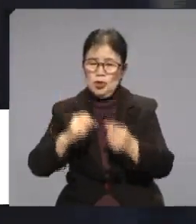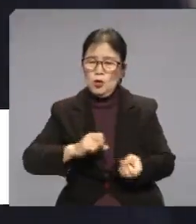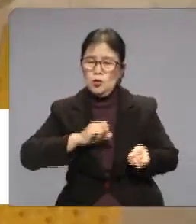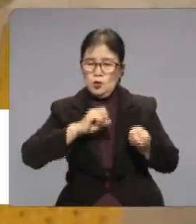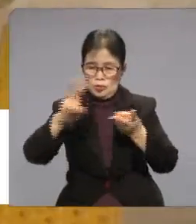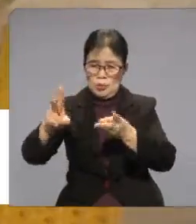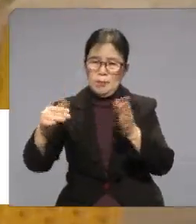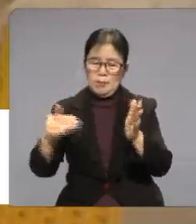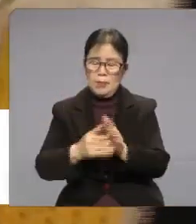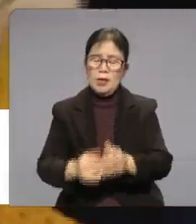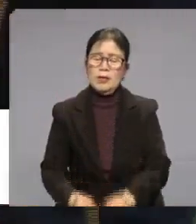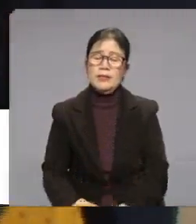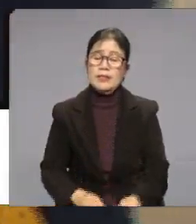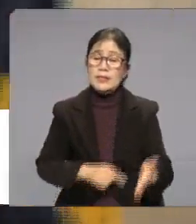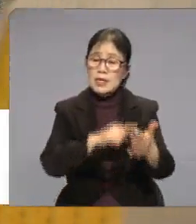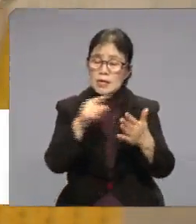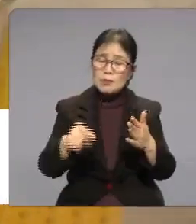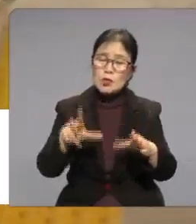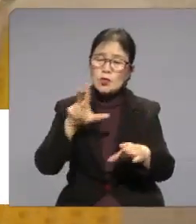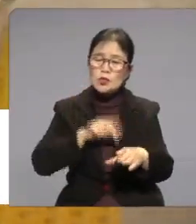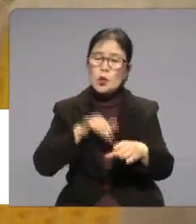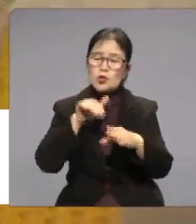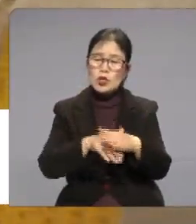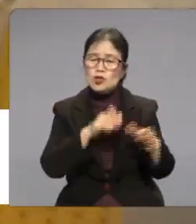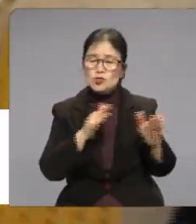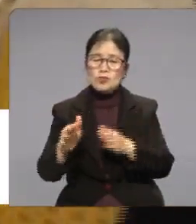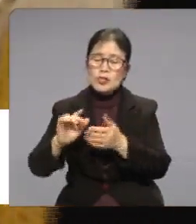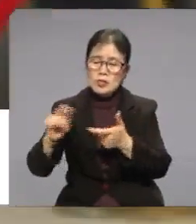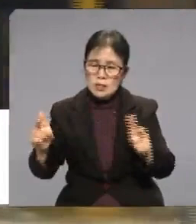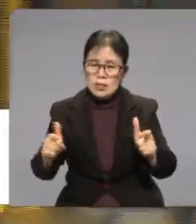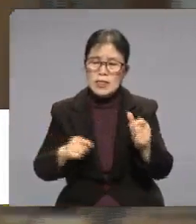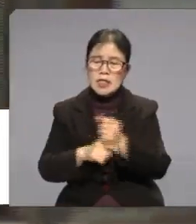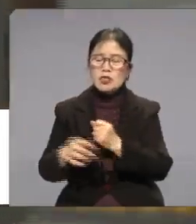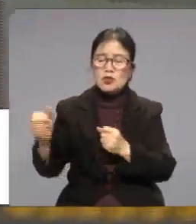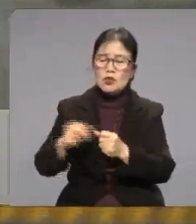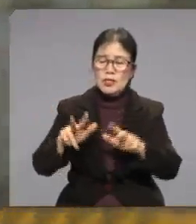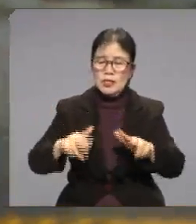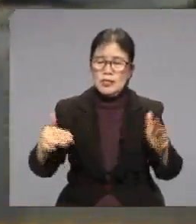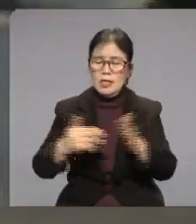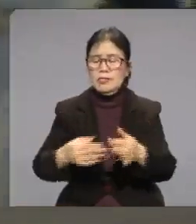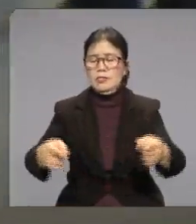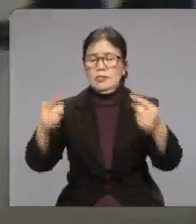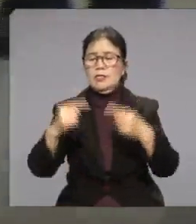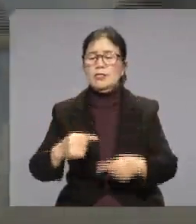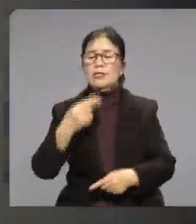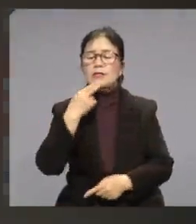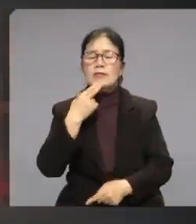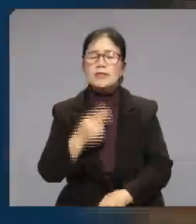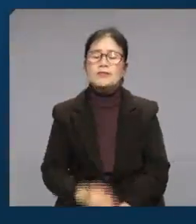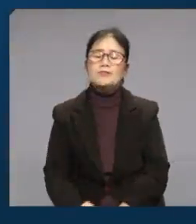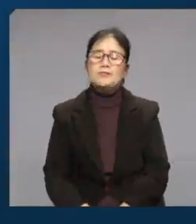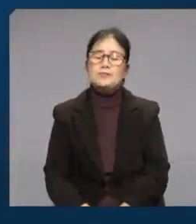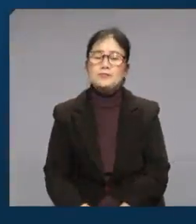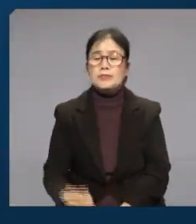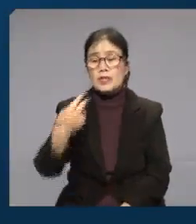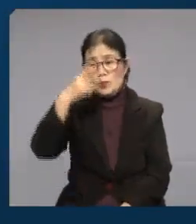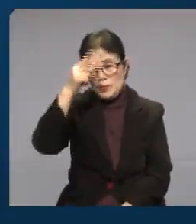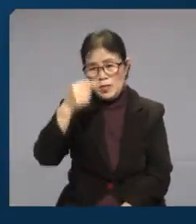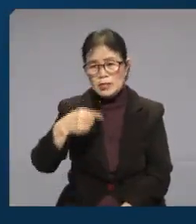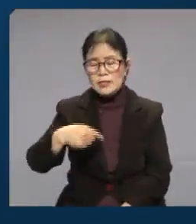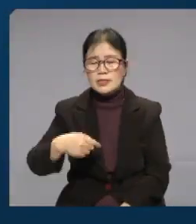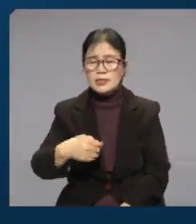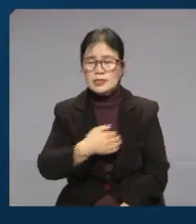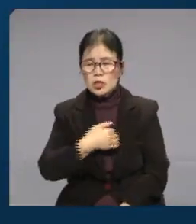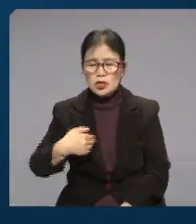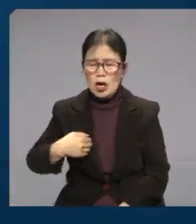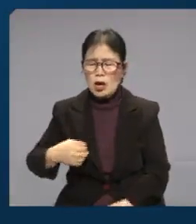상태입니다. 이들은 총선 준비 등을 이유로 현재까지 응하지 않고 있습니다. 검찰은 정당한